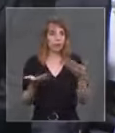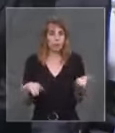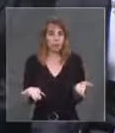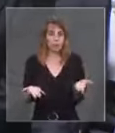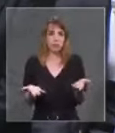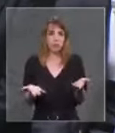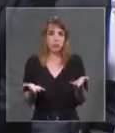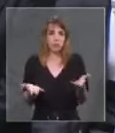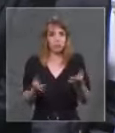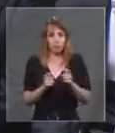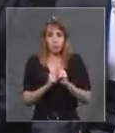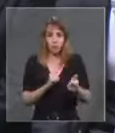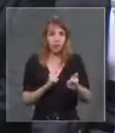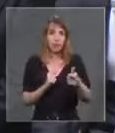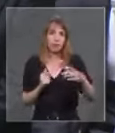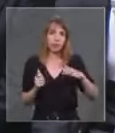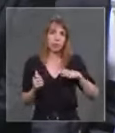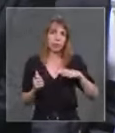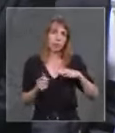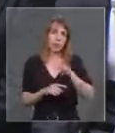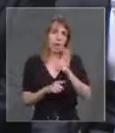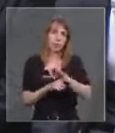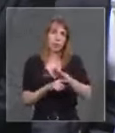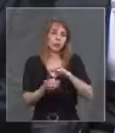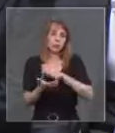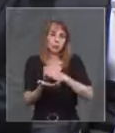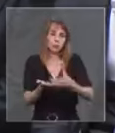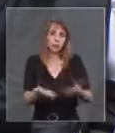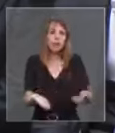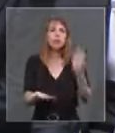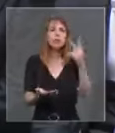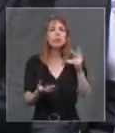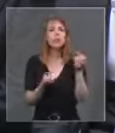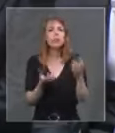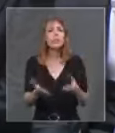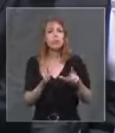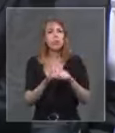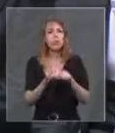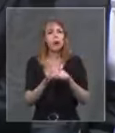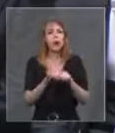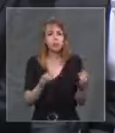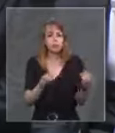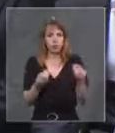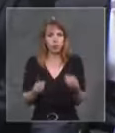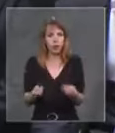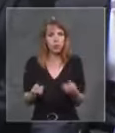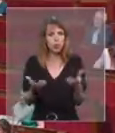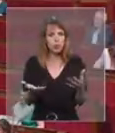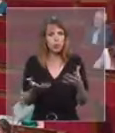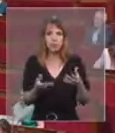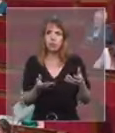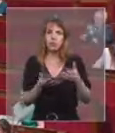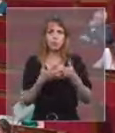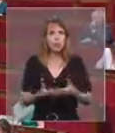manœuvres anticonstitutionnelles. La proposition de loi que vous évoquez aggraverait lourdement les charges